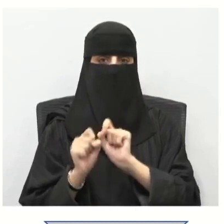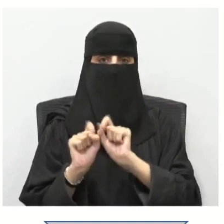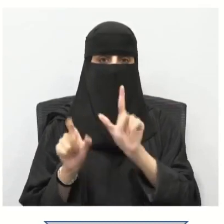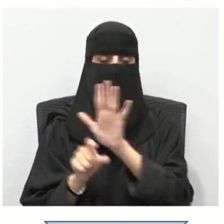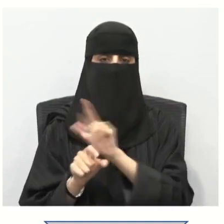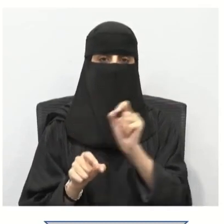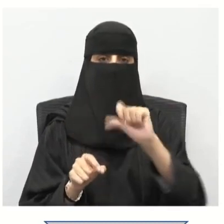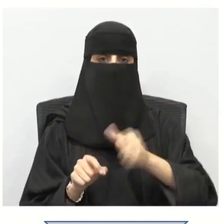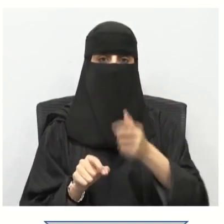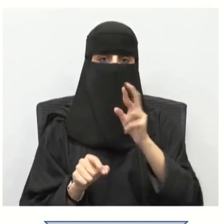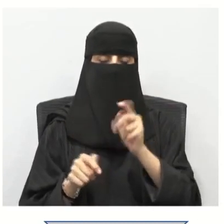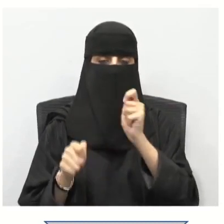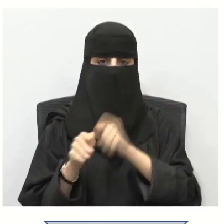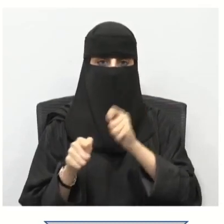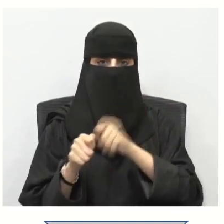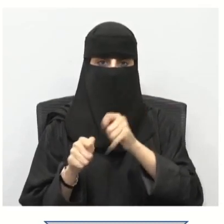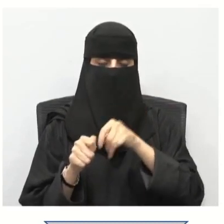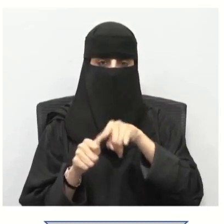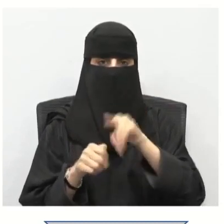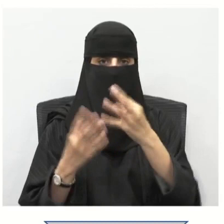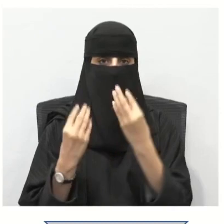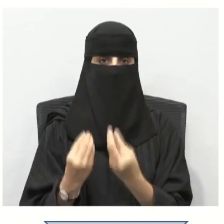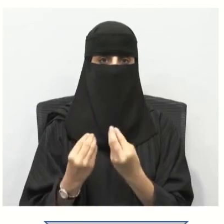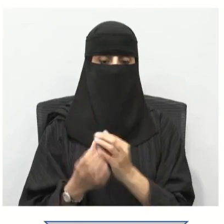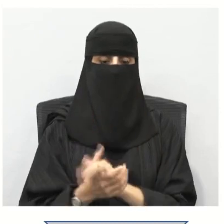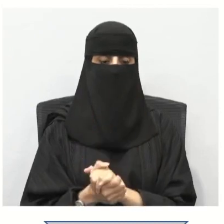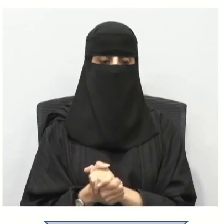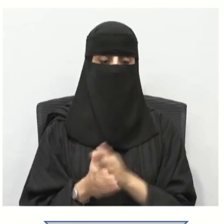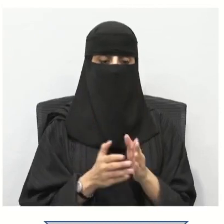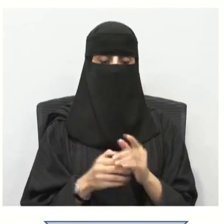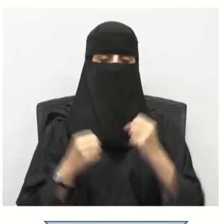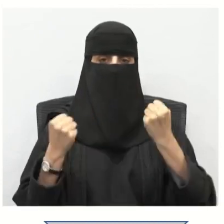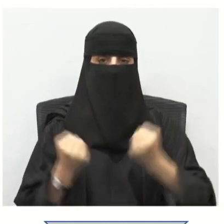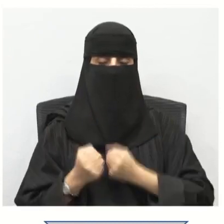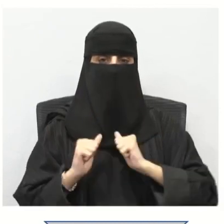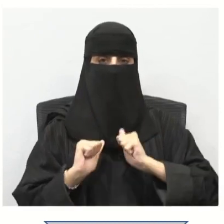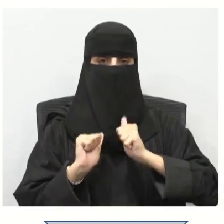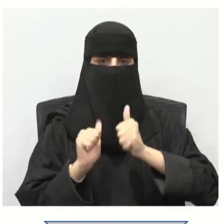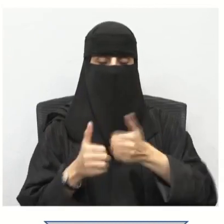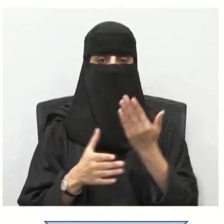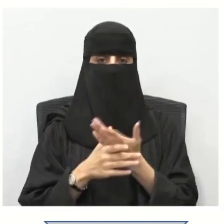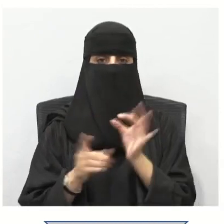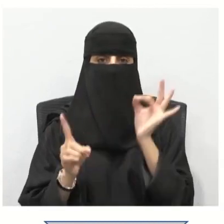صناعه فواز للطائره السعي من اجل تحقيق